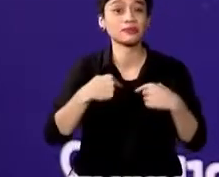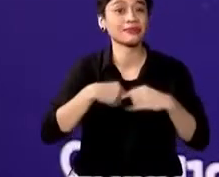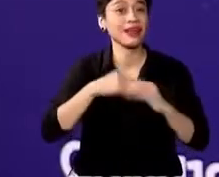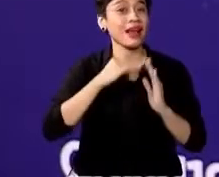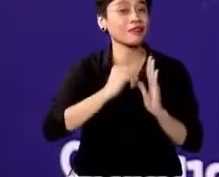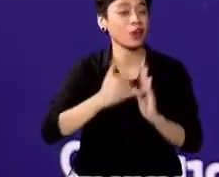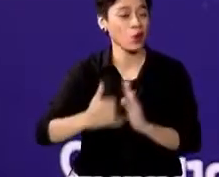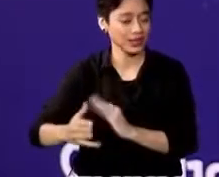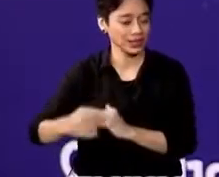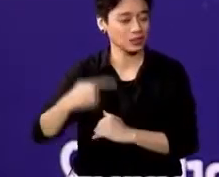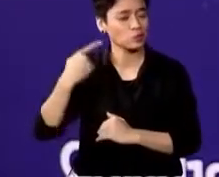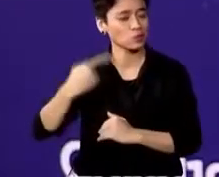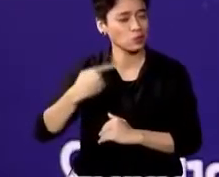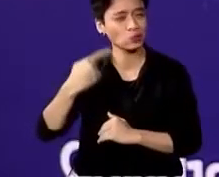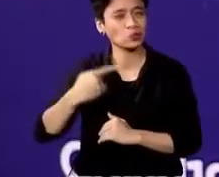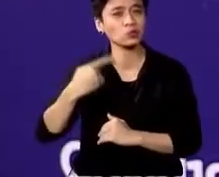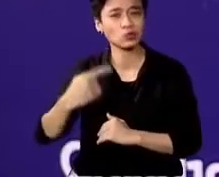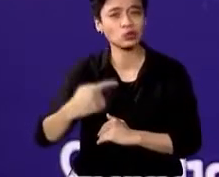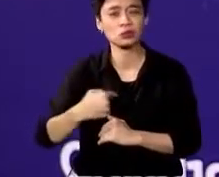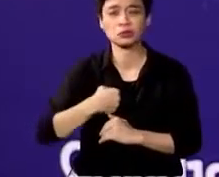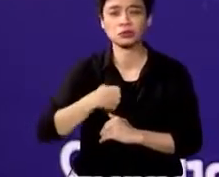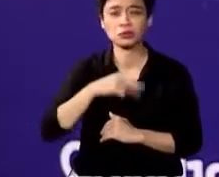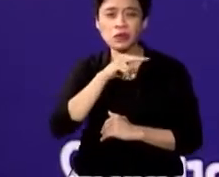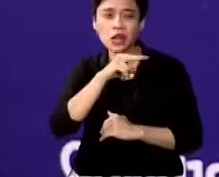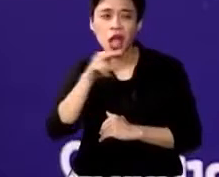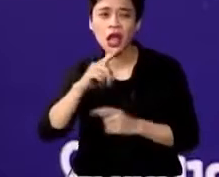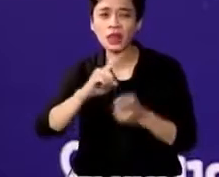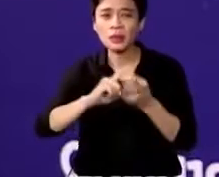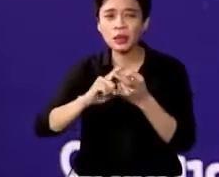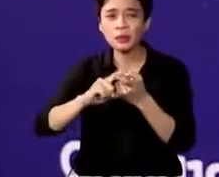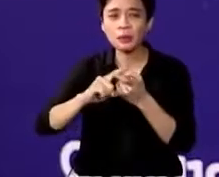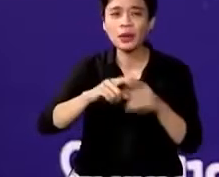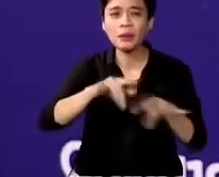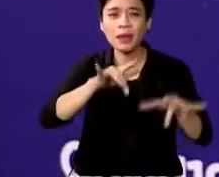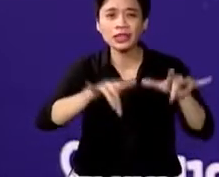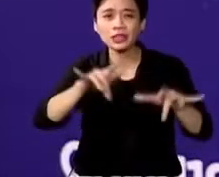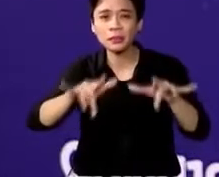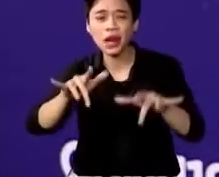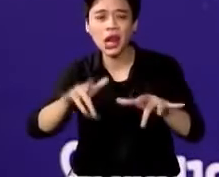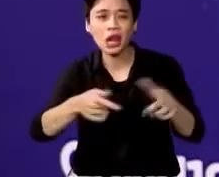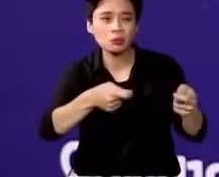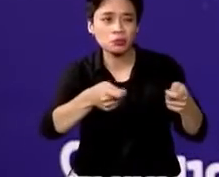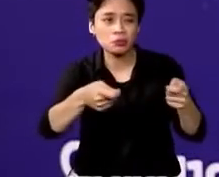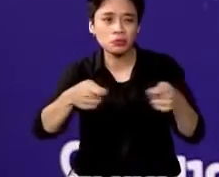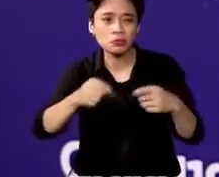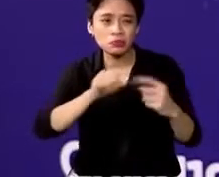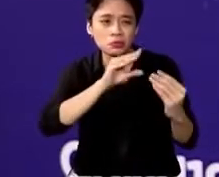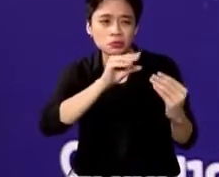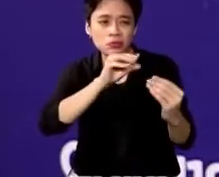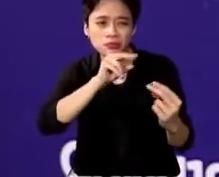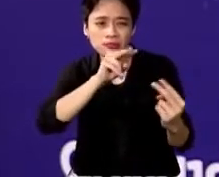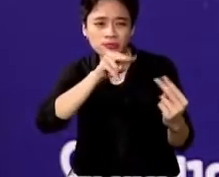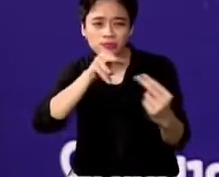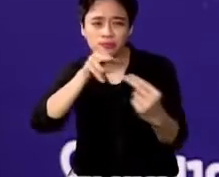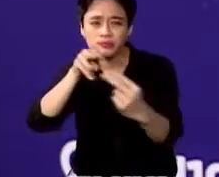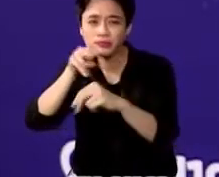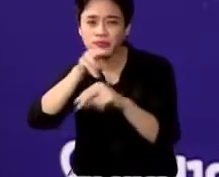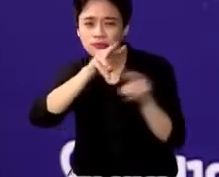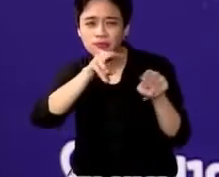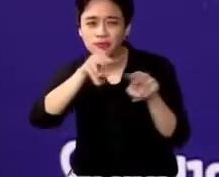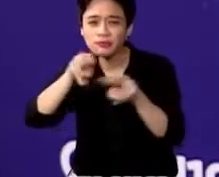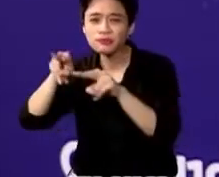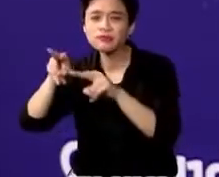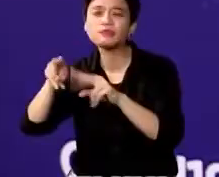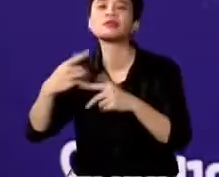kita lihat eh dengan eh teman-teman manajemen yang ada di sana dan kita selalu apa adakan